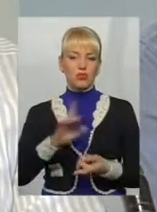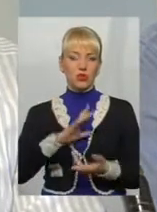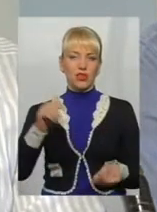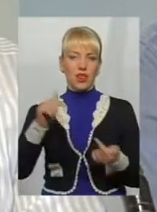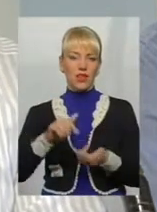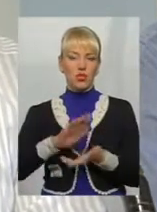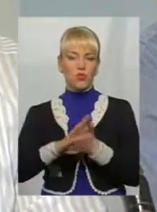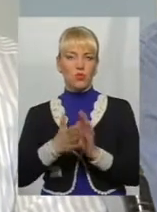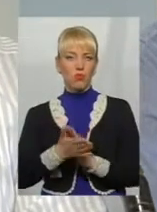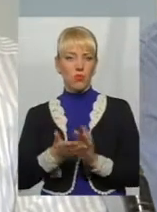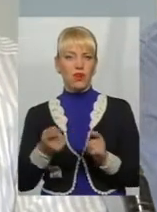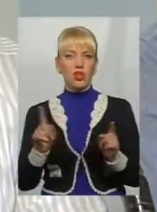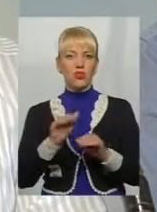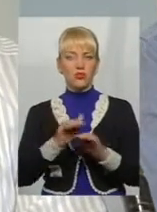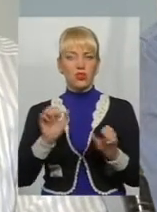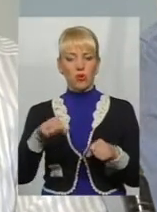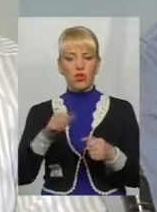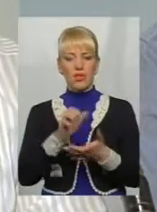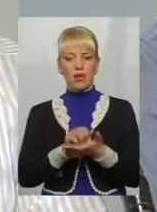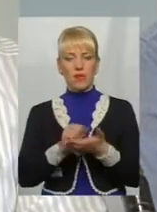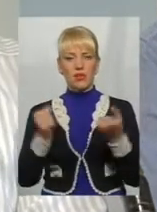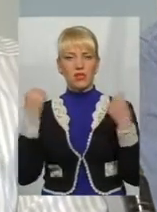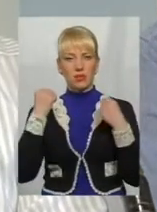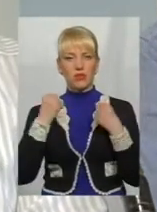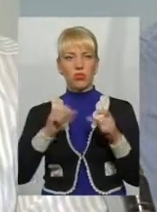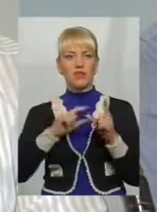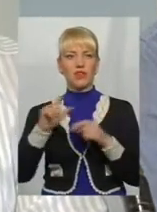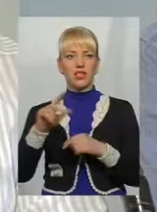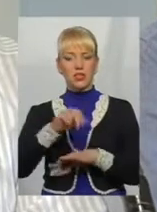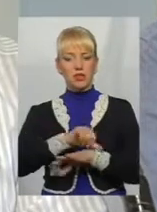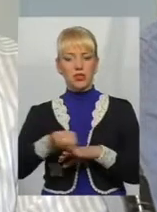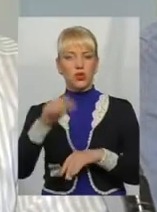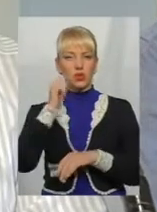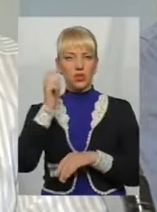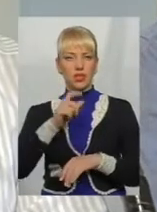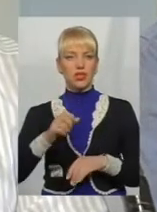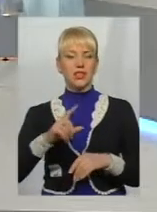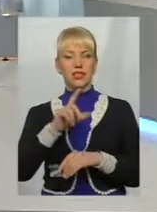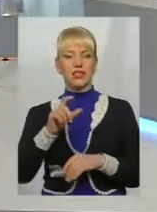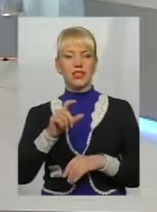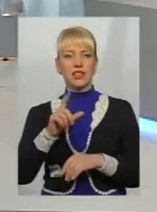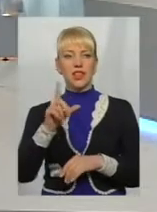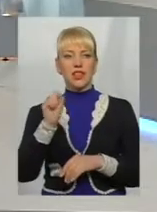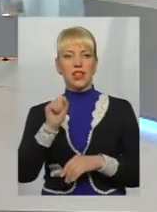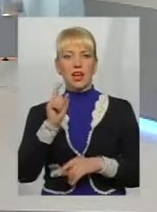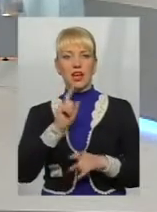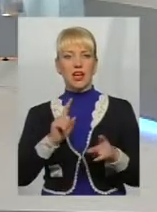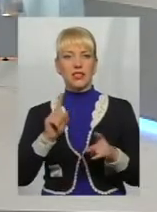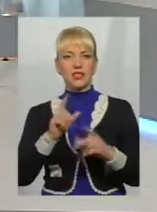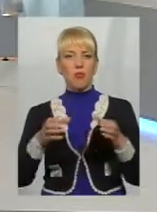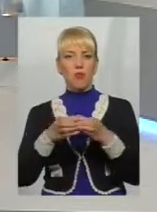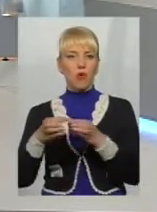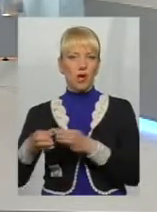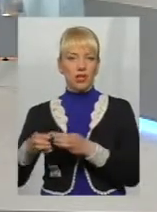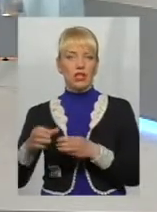діти могли займатися спортом, виїжджати десь навіть за межі України, за кордон. На збори? Обов'язково